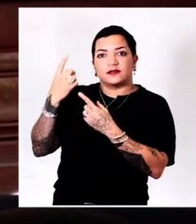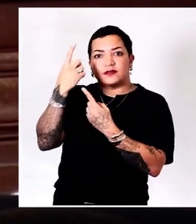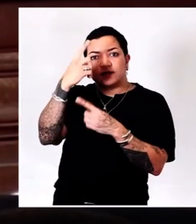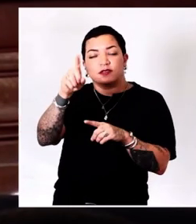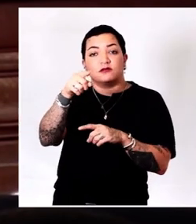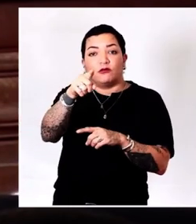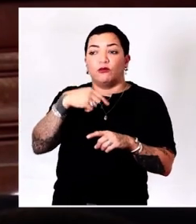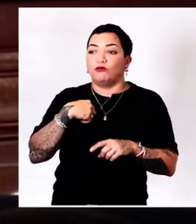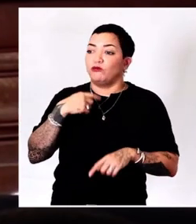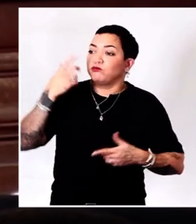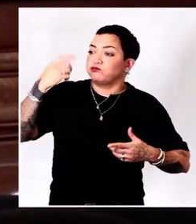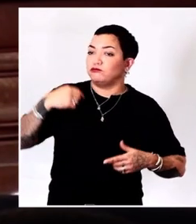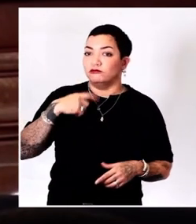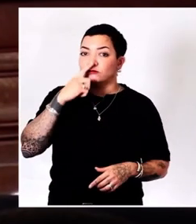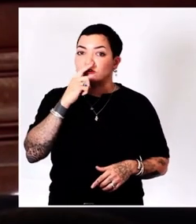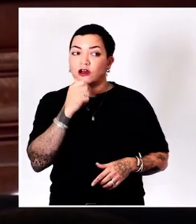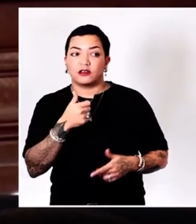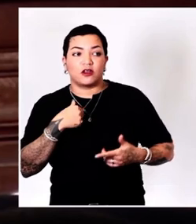Afin